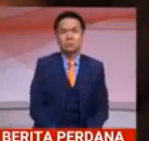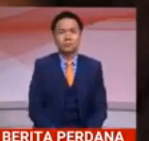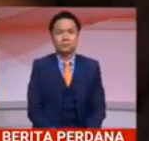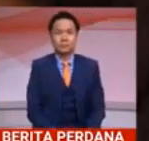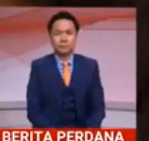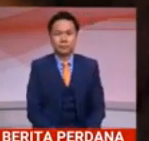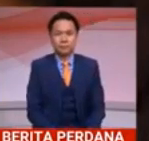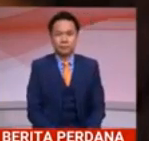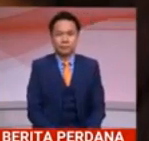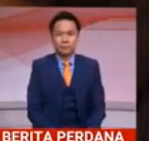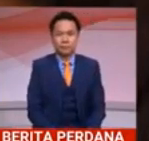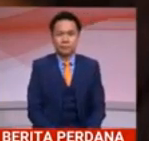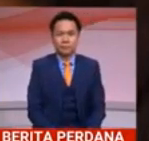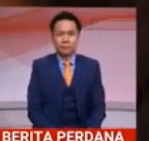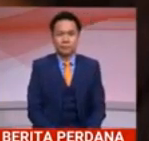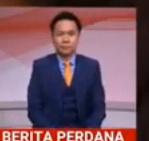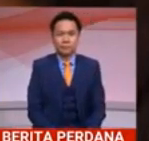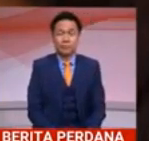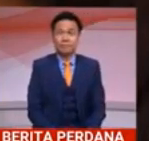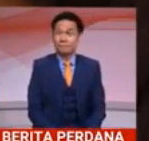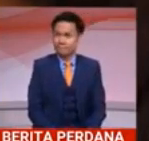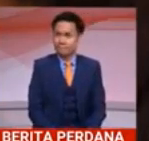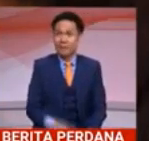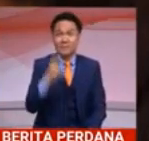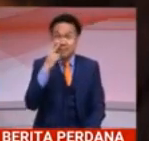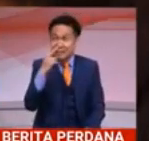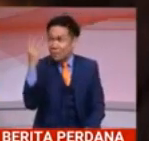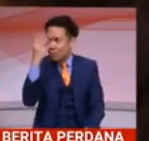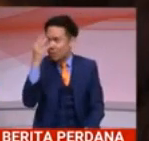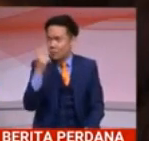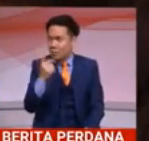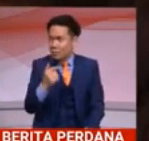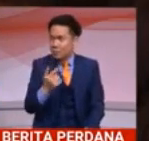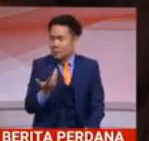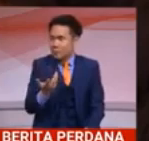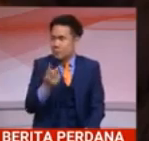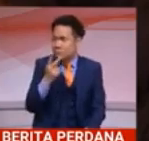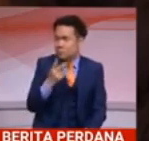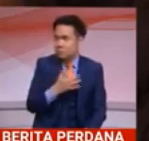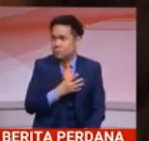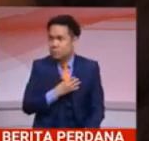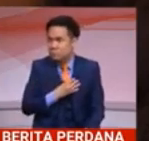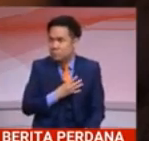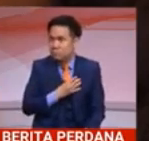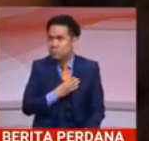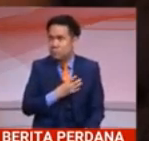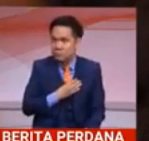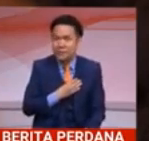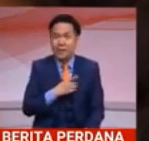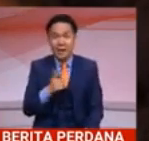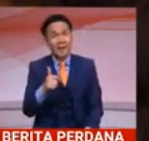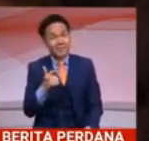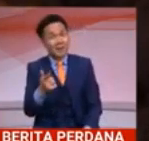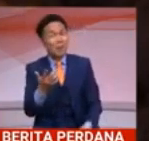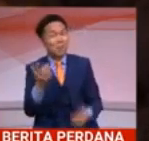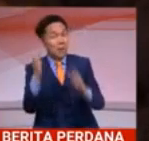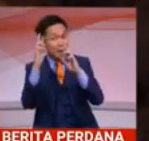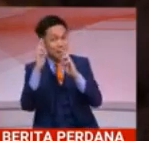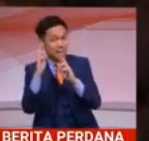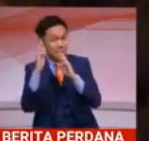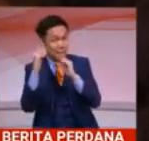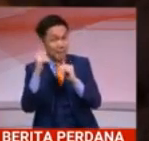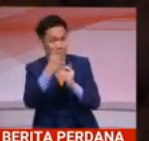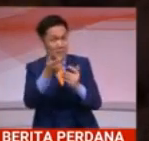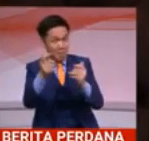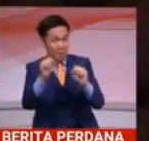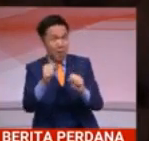mood sekarang ni nak tengok cerita yang boleh mencekam perasaan dan semua kan. Harap begitulah kita punya expectation. But it's okay,